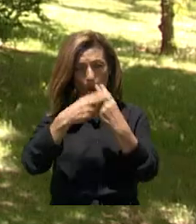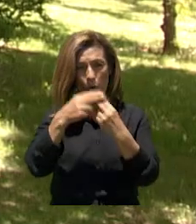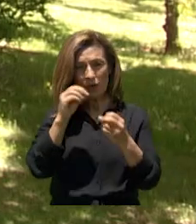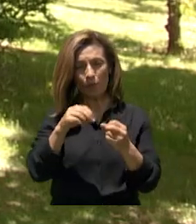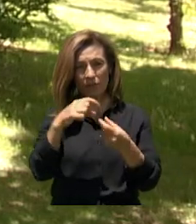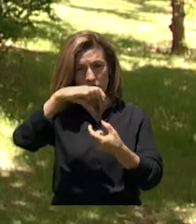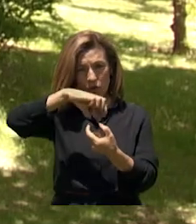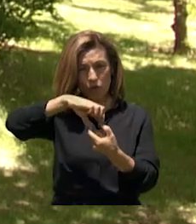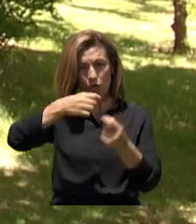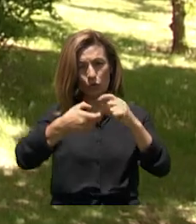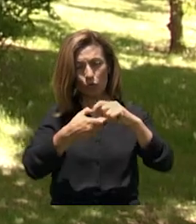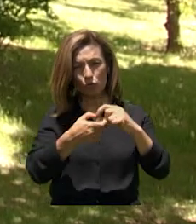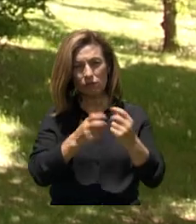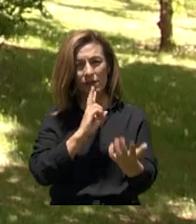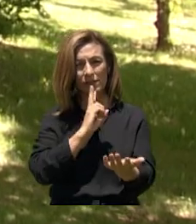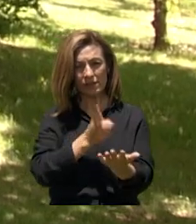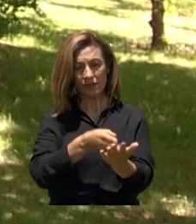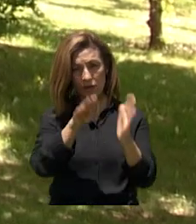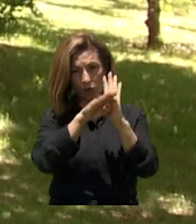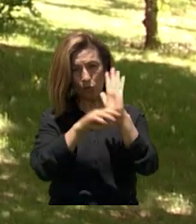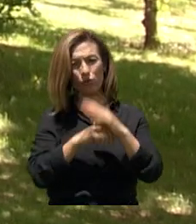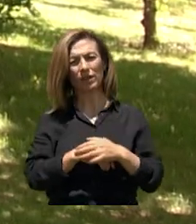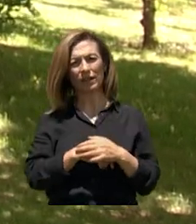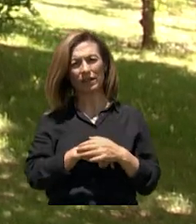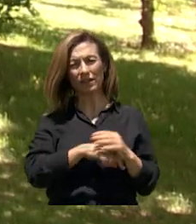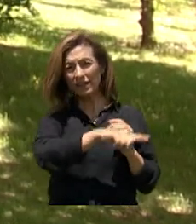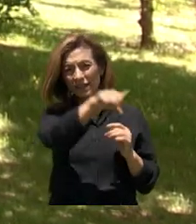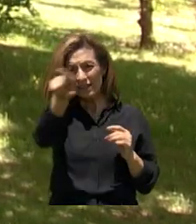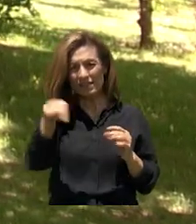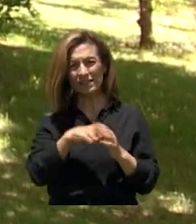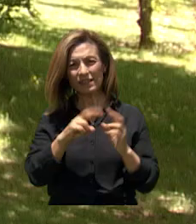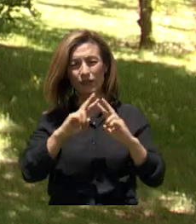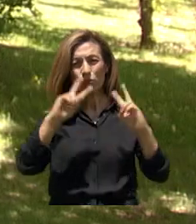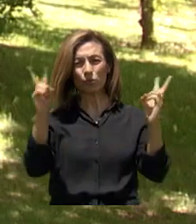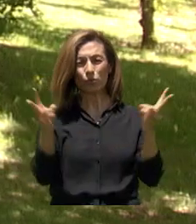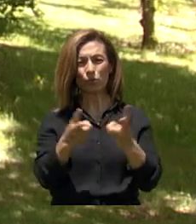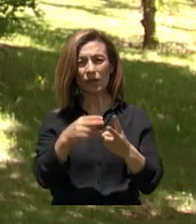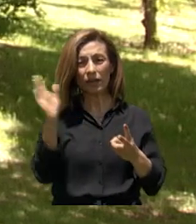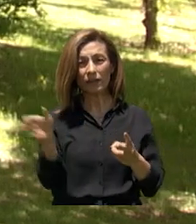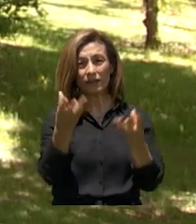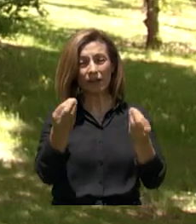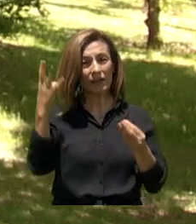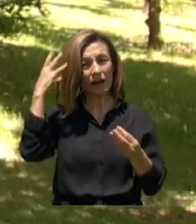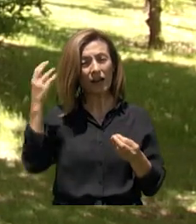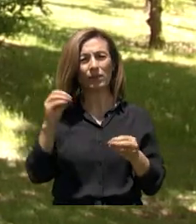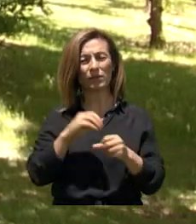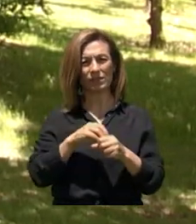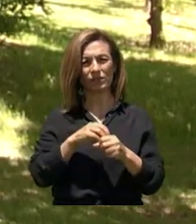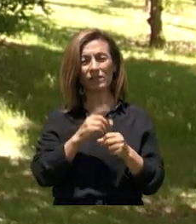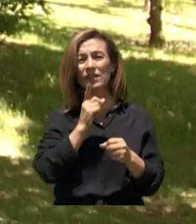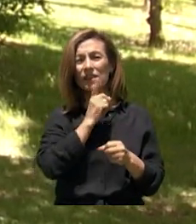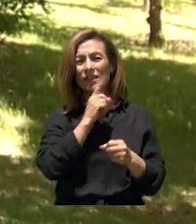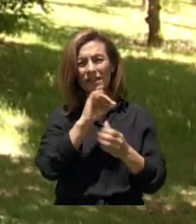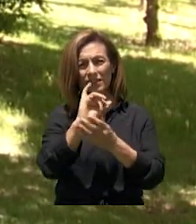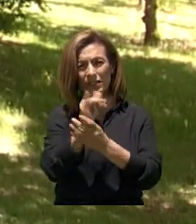belirlenmiş dil düzeyleri ve standartları sizlerin dünyayı daha iyi okuyabilmeniz için İngilizce bez